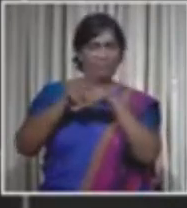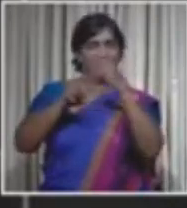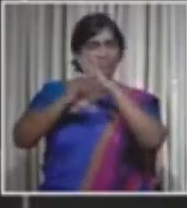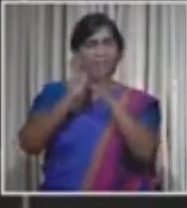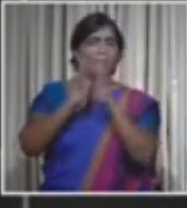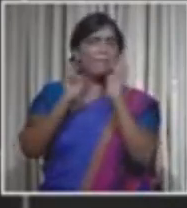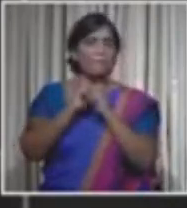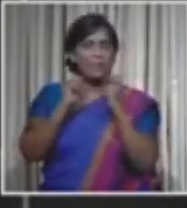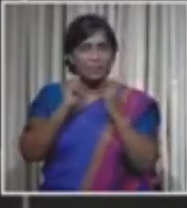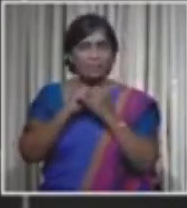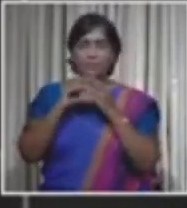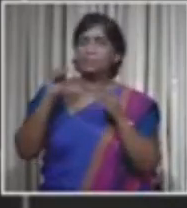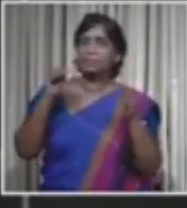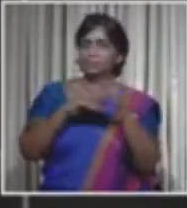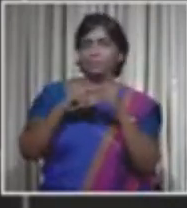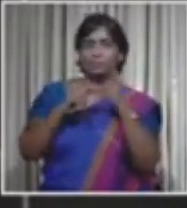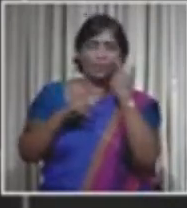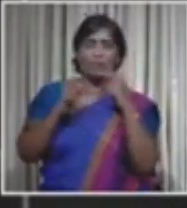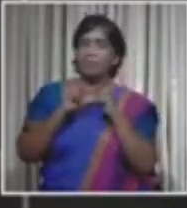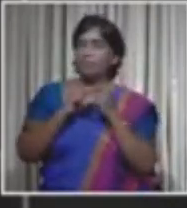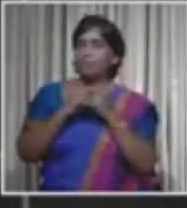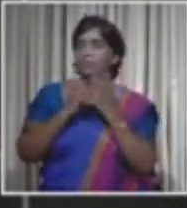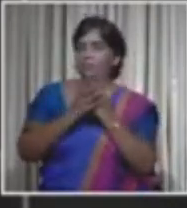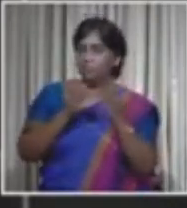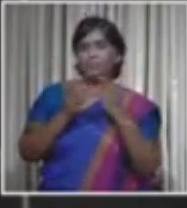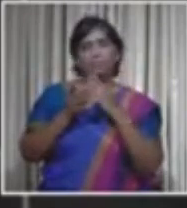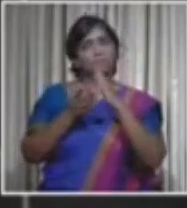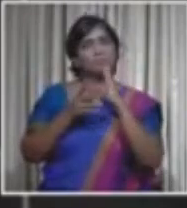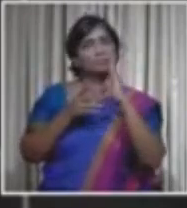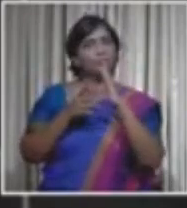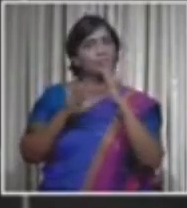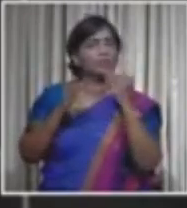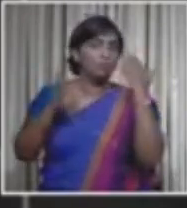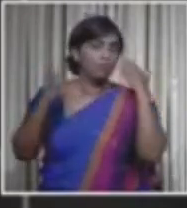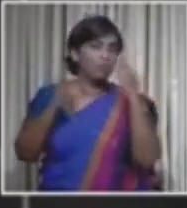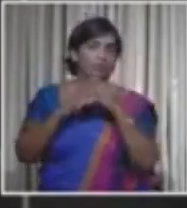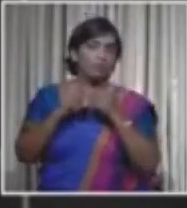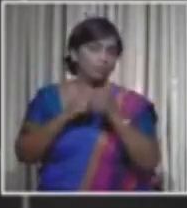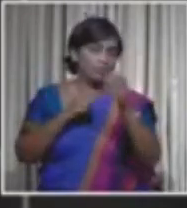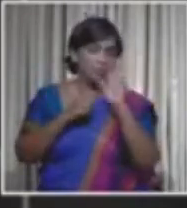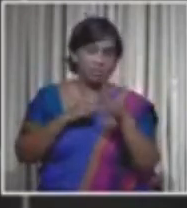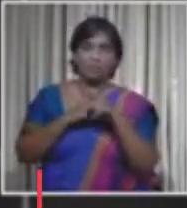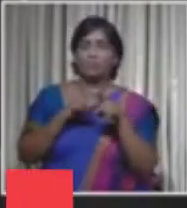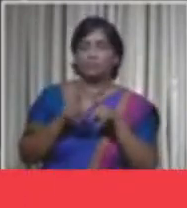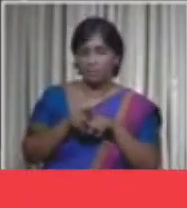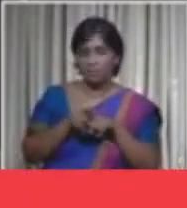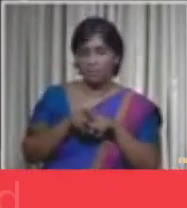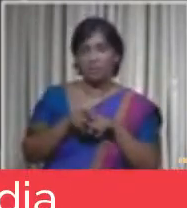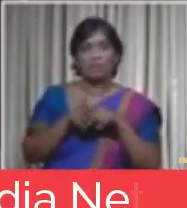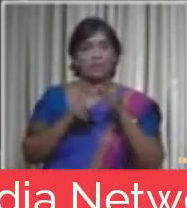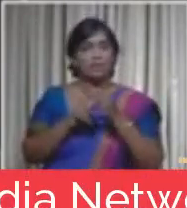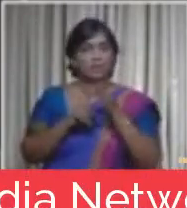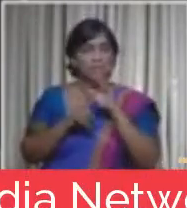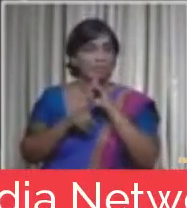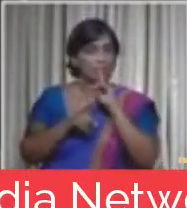எதிராக நடவடிக்கை எடுக்க வேண்டும் என்று நான் உங்களிடத்தில் அன்பாக வேண்டிக் கொண்டு, அதே போலதான் ஜனாதிபதி அவர்களுடைய பட்ஜெட் என்று நிற்கின்ற பொழுது நான்